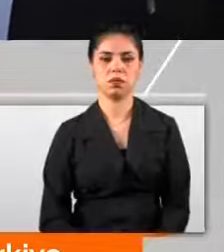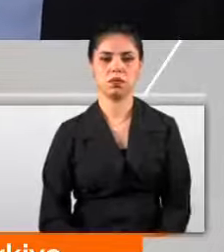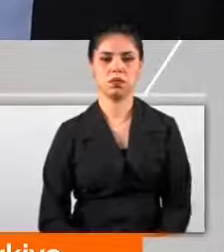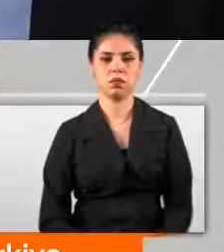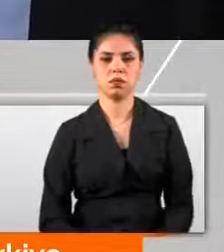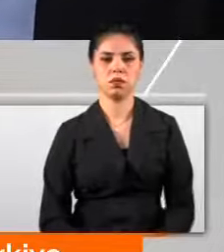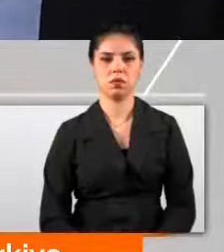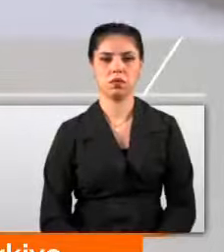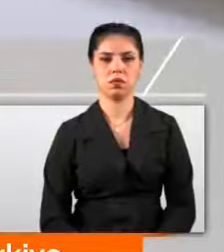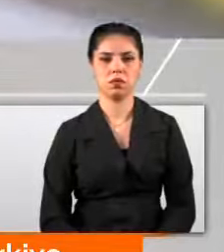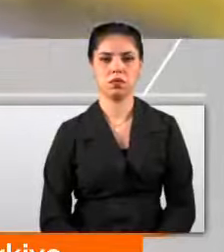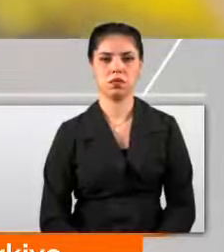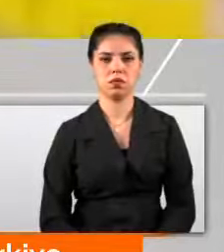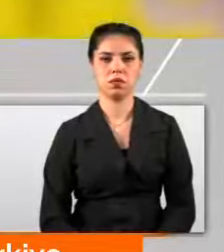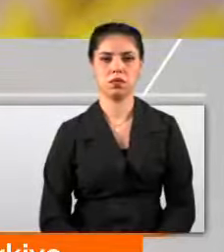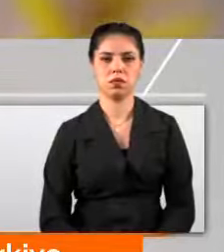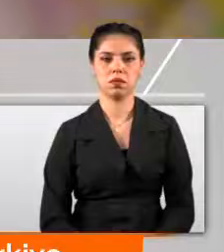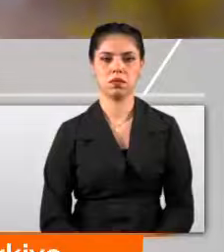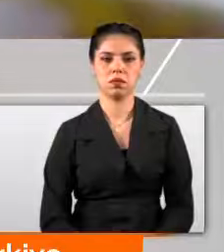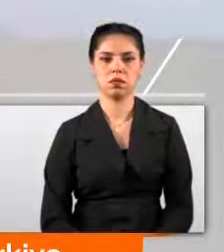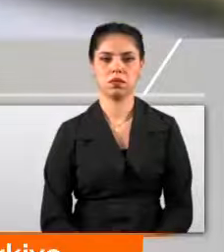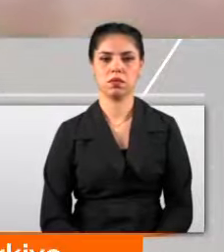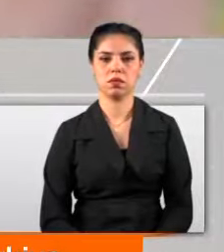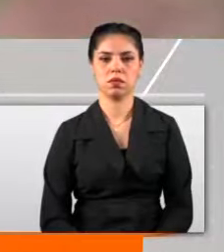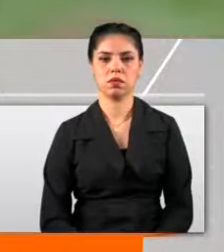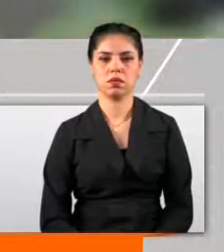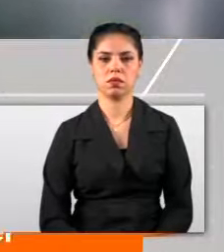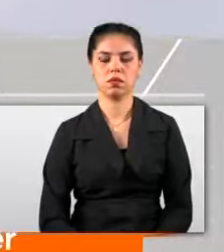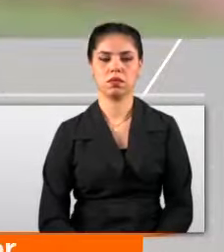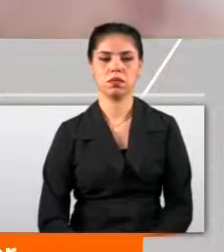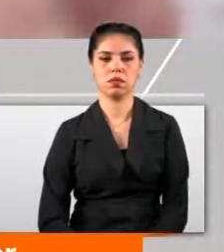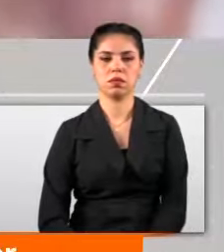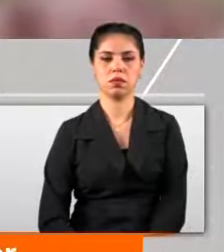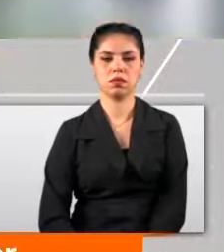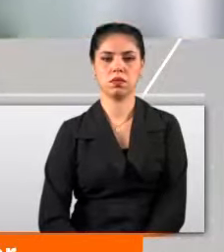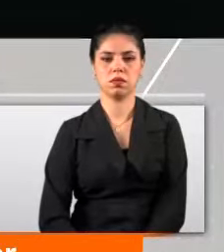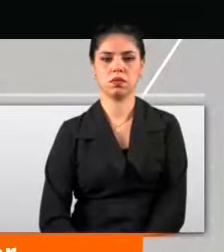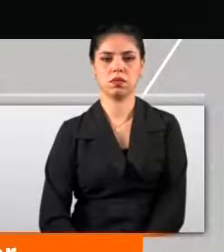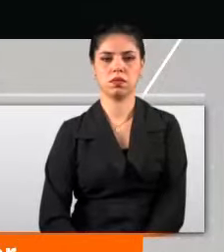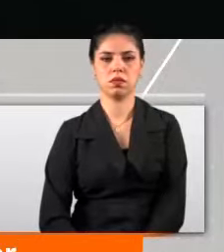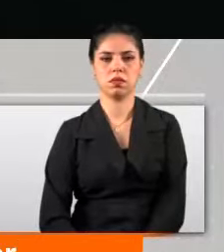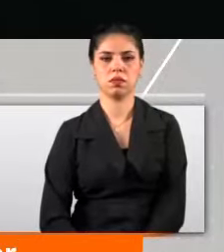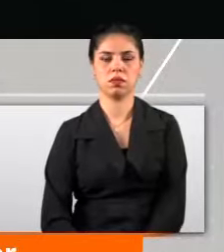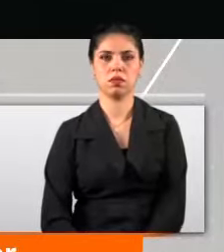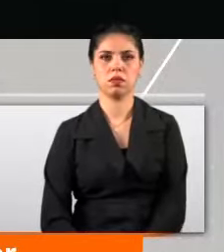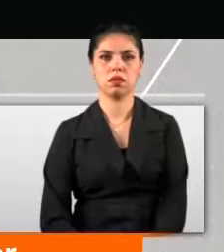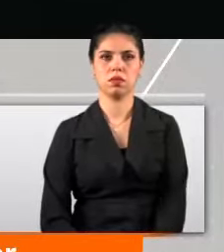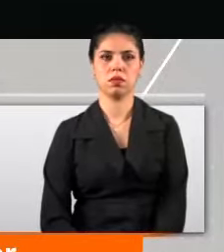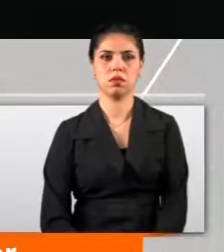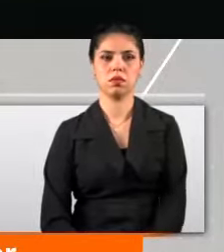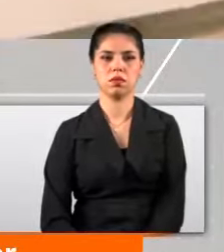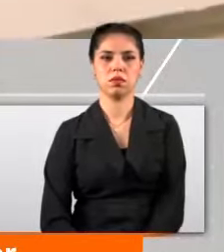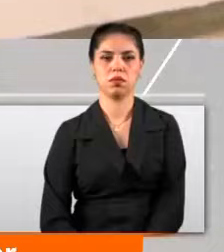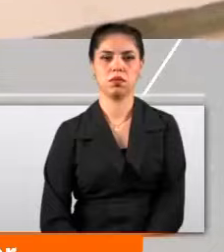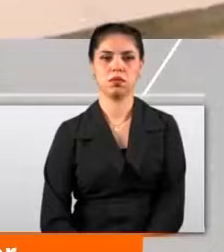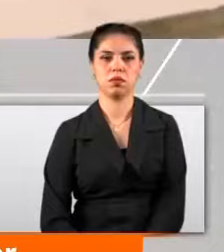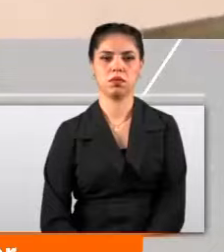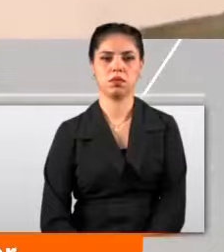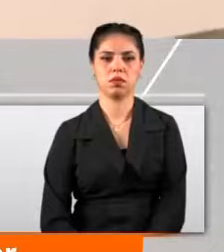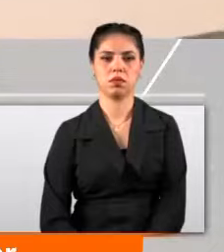%70'e yakın bir artış var. Büyüklerin eline geçmiş piyasa. Eskiden 1 lira, 2 lira zam gelirdi, itiraz ederdik, çekerlerdi geri.